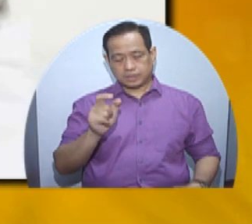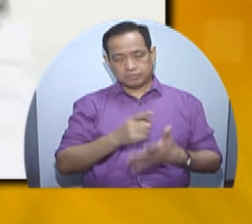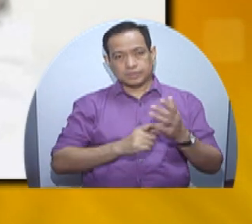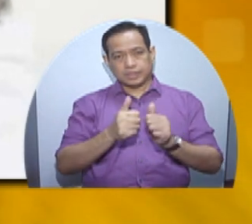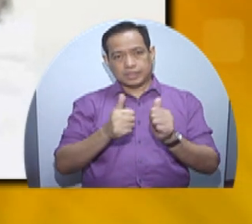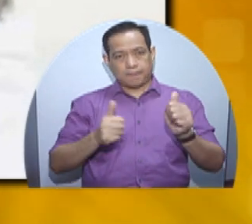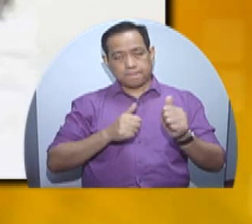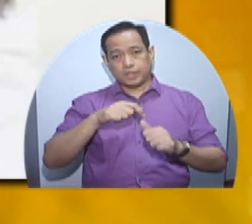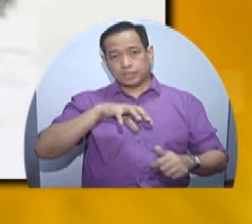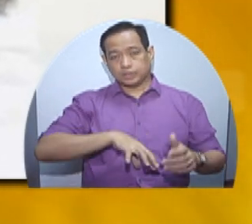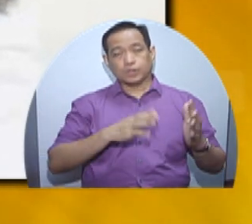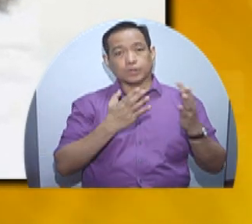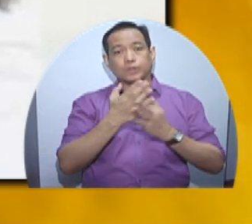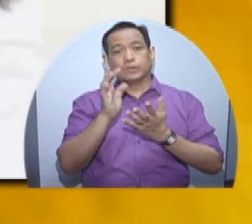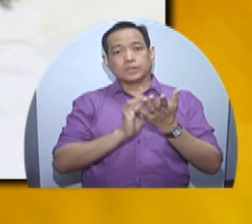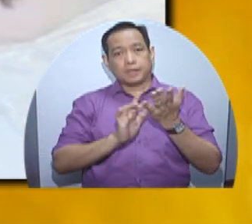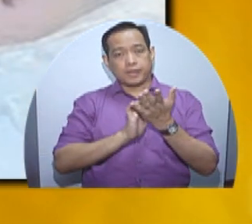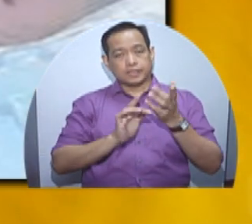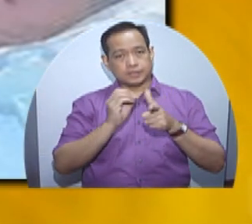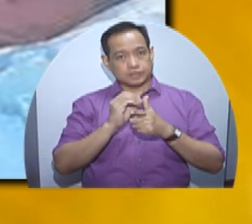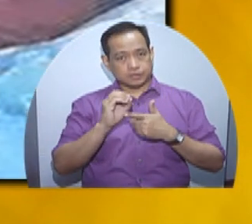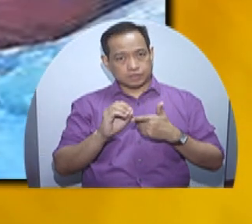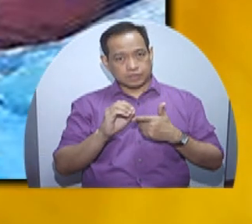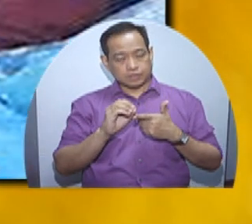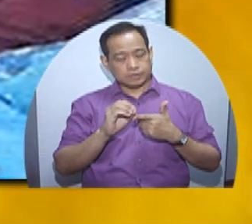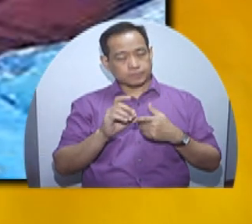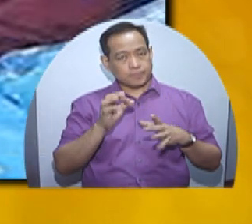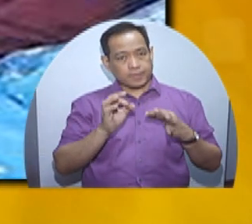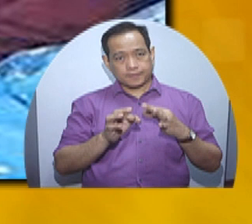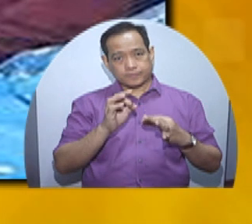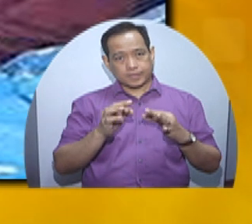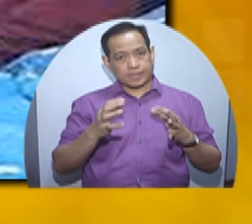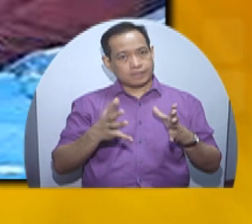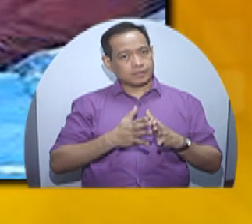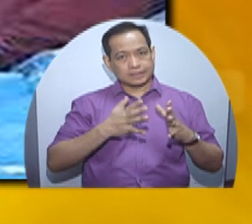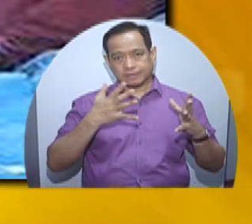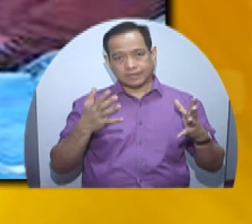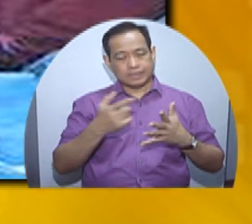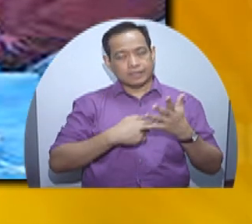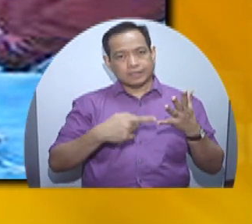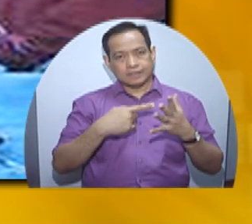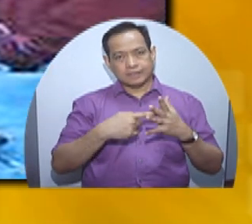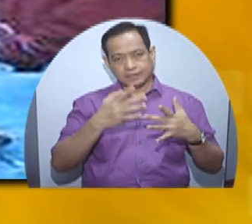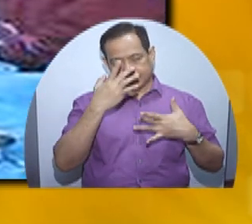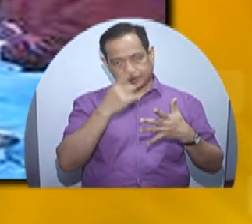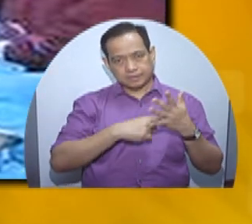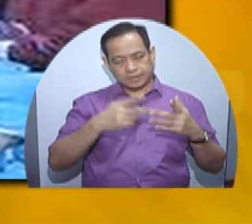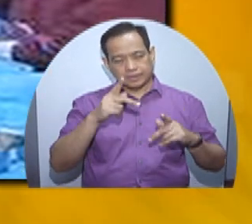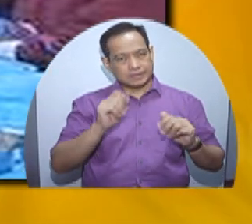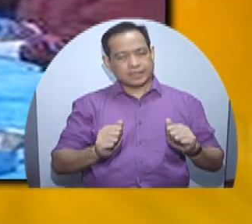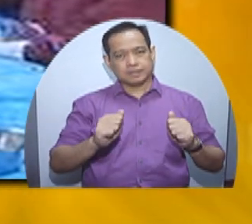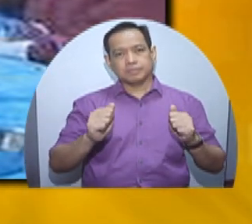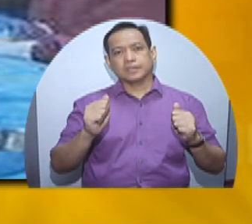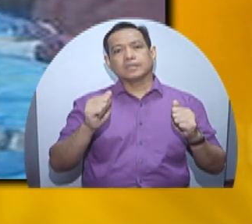Maaaring malunasan ang stroke sa pamamagitan ng gamot o dili kaya kung malala ang kondisyon ng pasyente, maaari